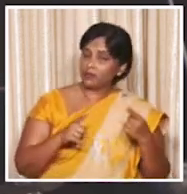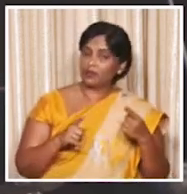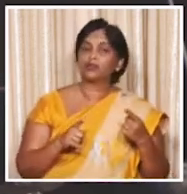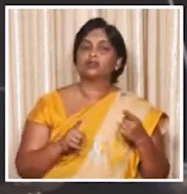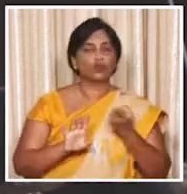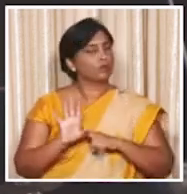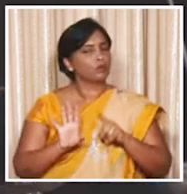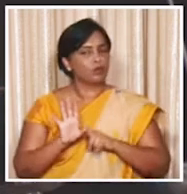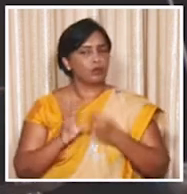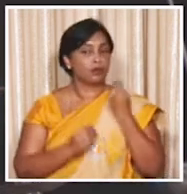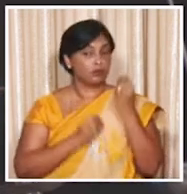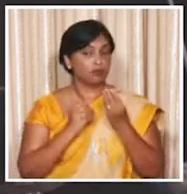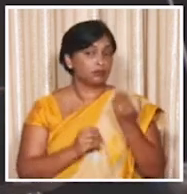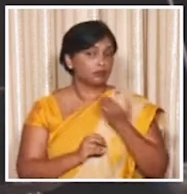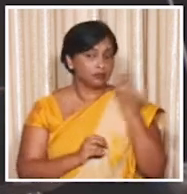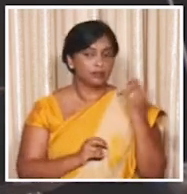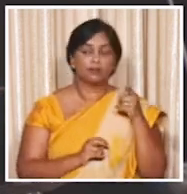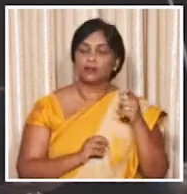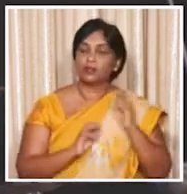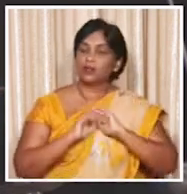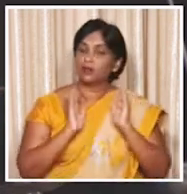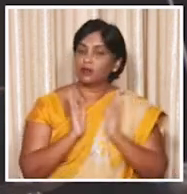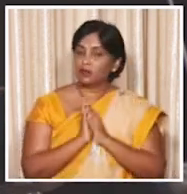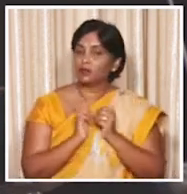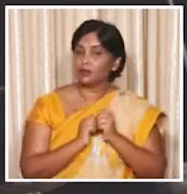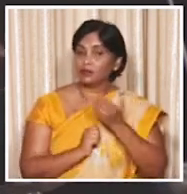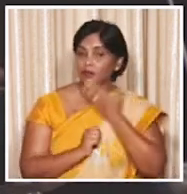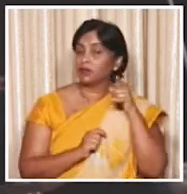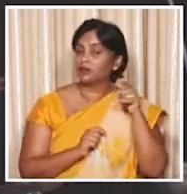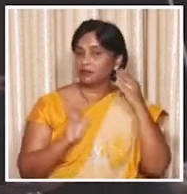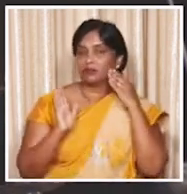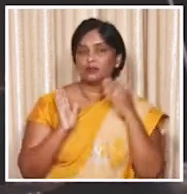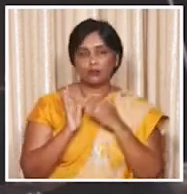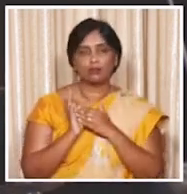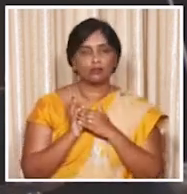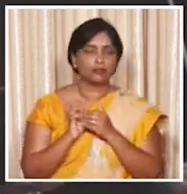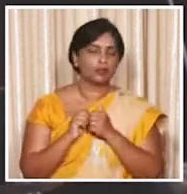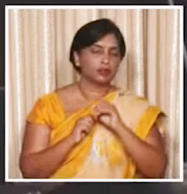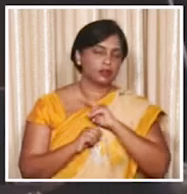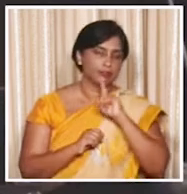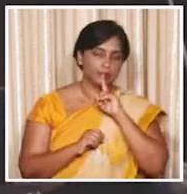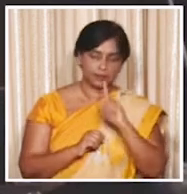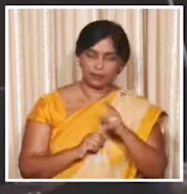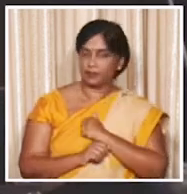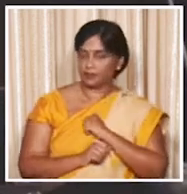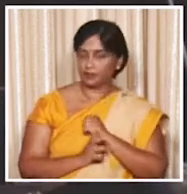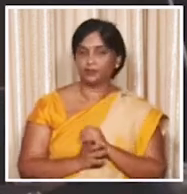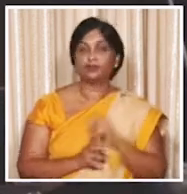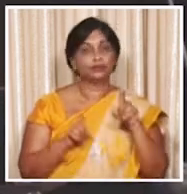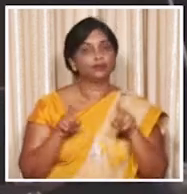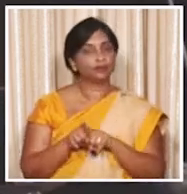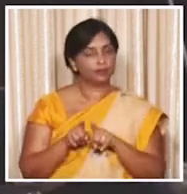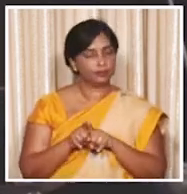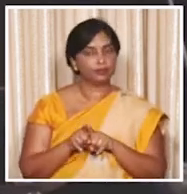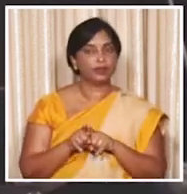பல மாற்றங்களையும் மாணவர்களுக்கான மாற்றங்களையும் கொண்டு வர முடியும். அதேபோல புதிய தரம் பெற்ற அதிபர்களுக்கான நியமனங்களிலும் பல